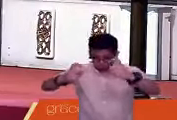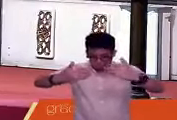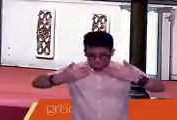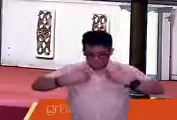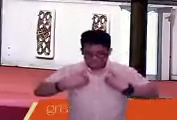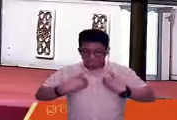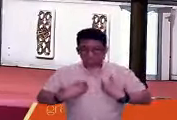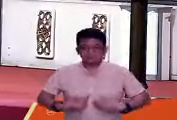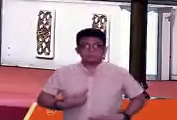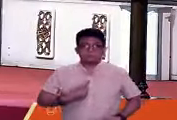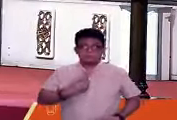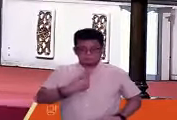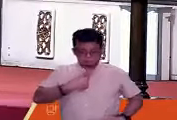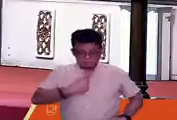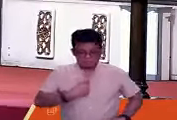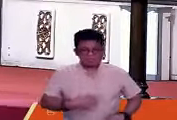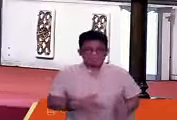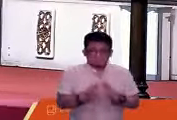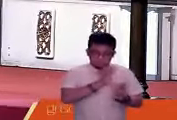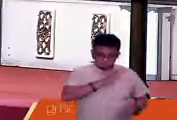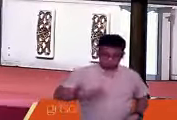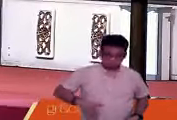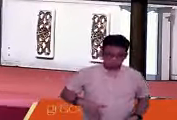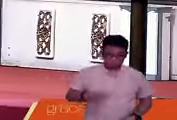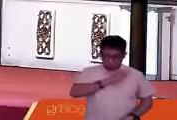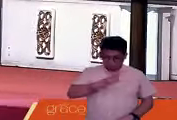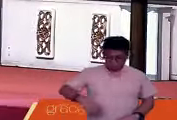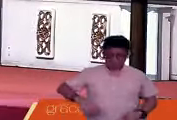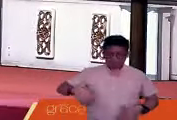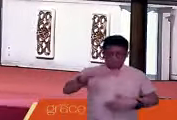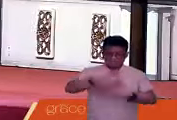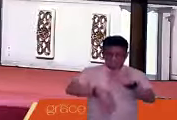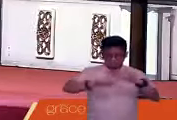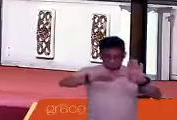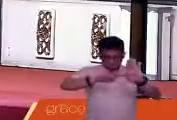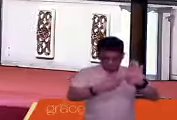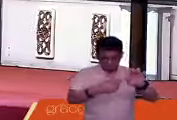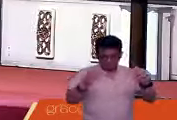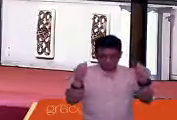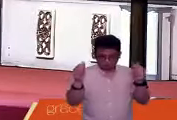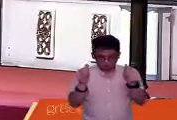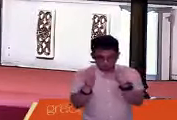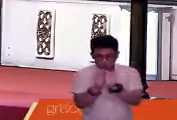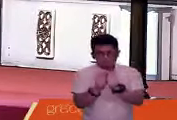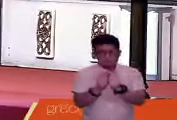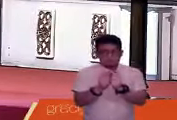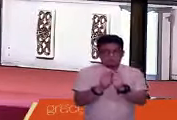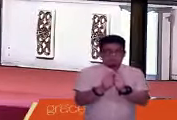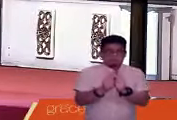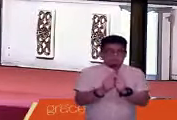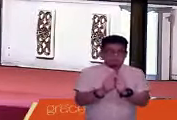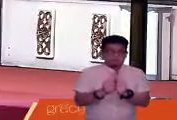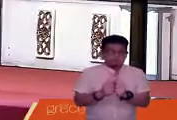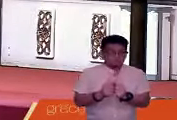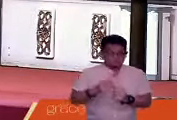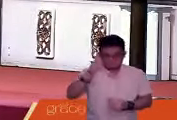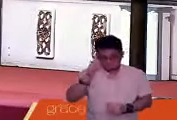Si Hesus Kristo, in the beginning was the Word, and the Word was with God, and the Word was